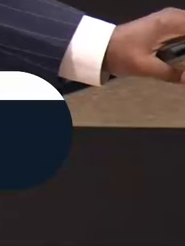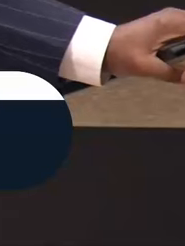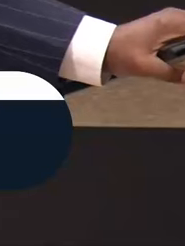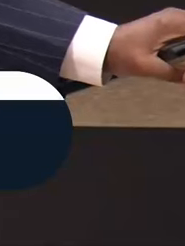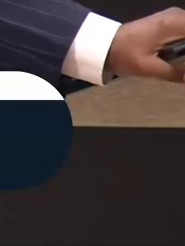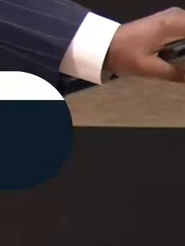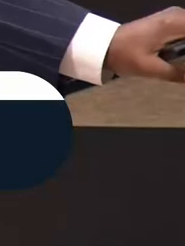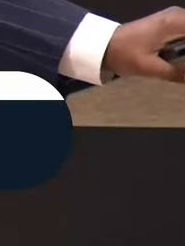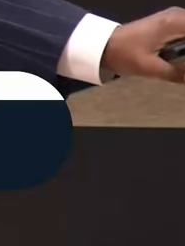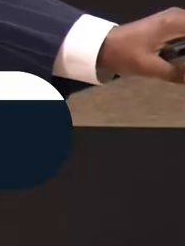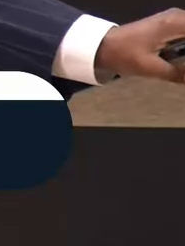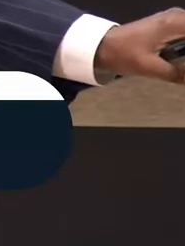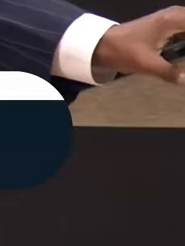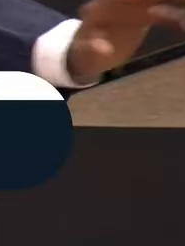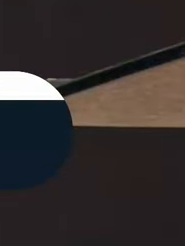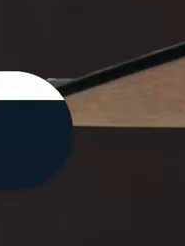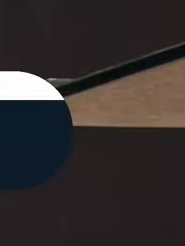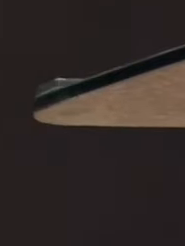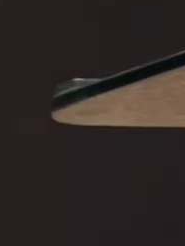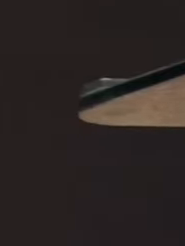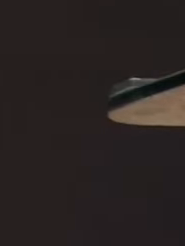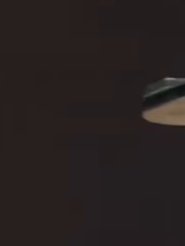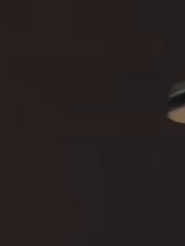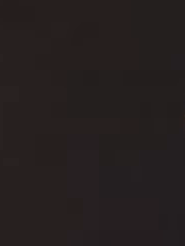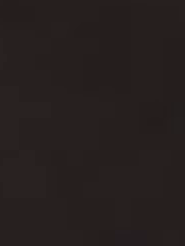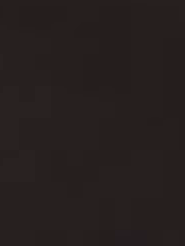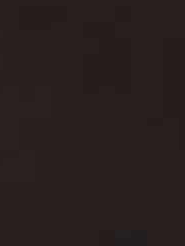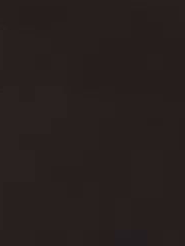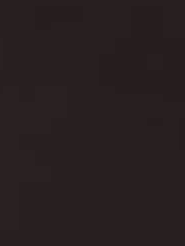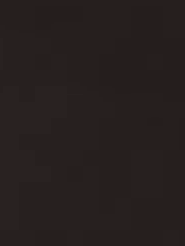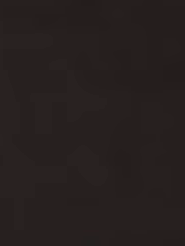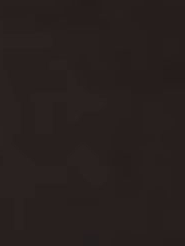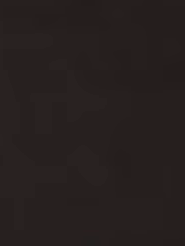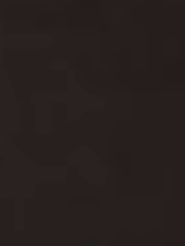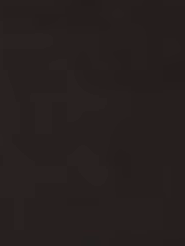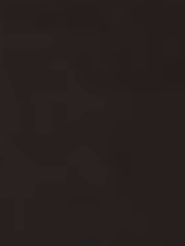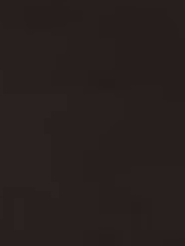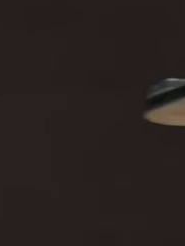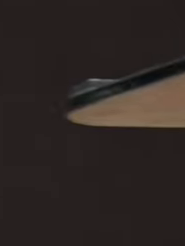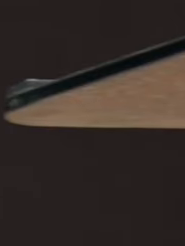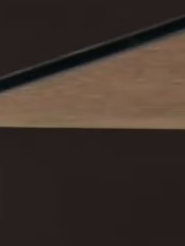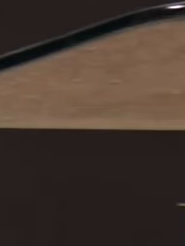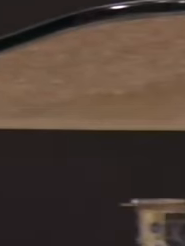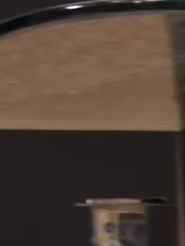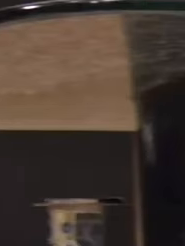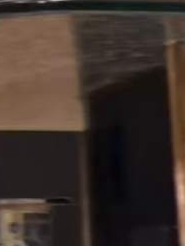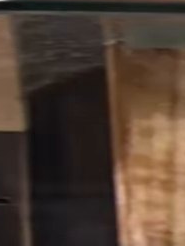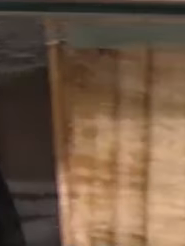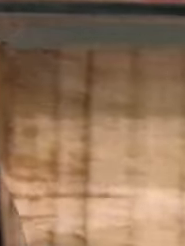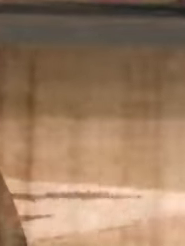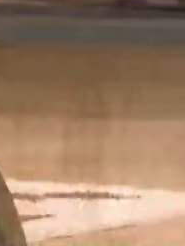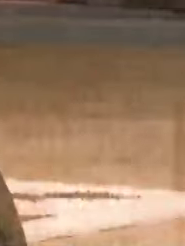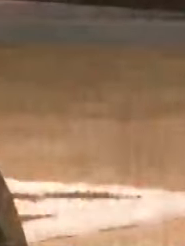morte et mortifiante non seulement ils sont mortes il et par la foi mortes